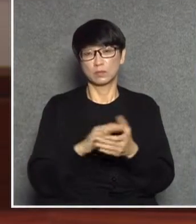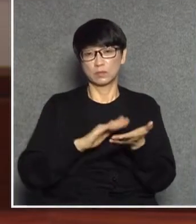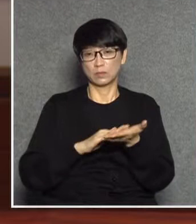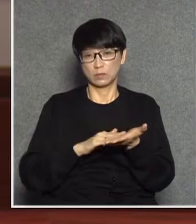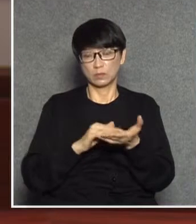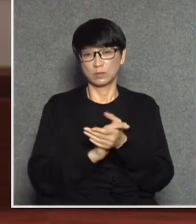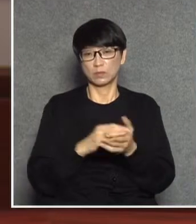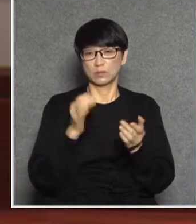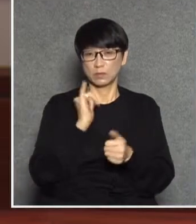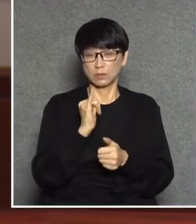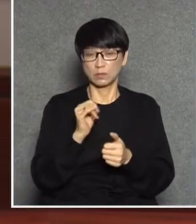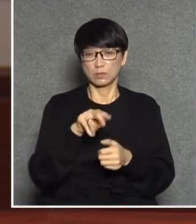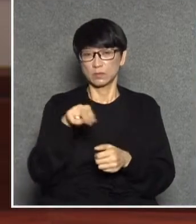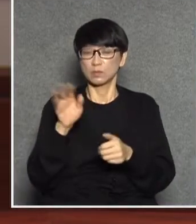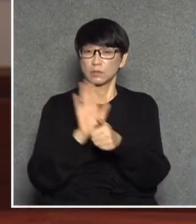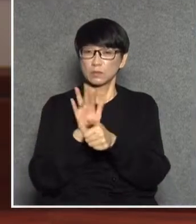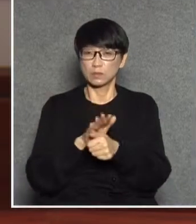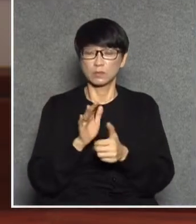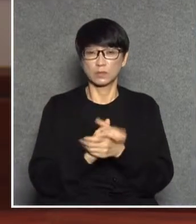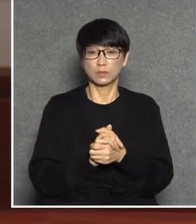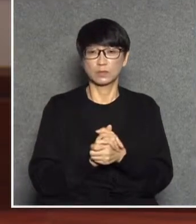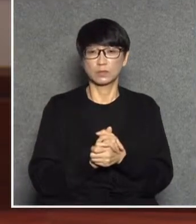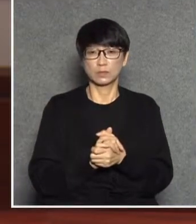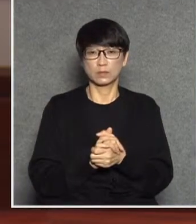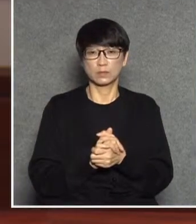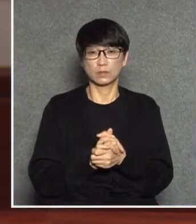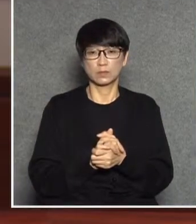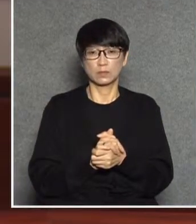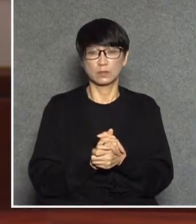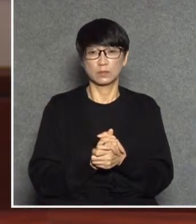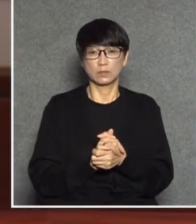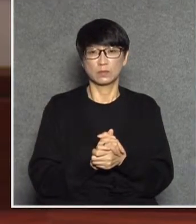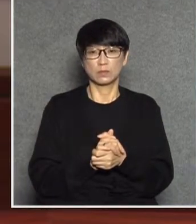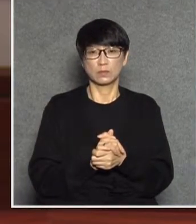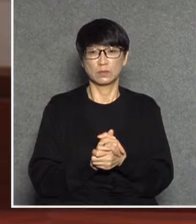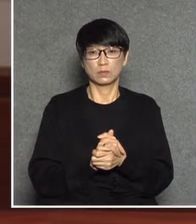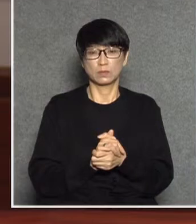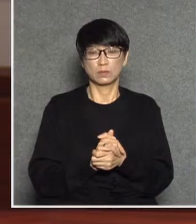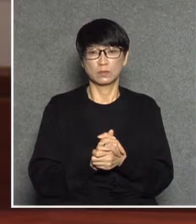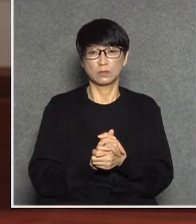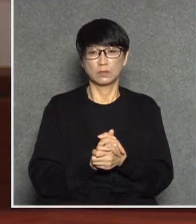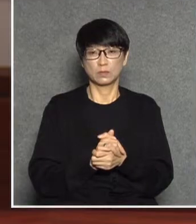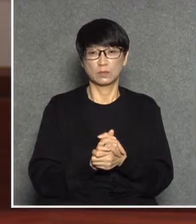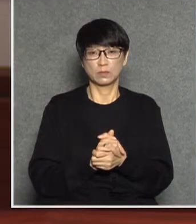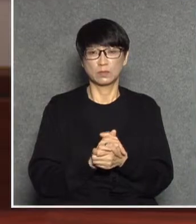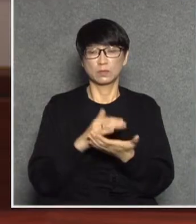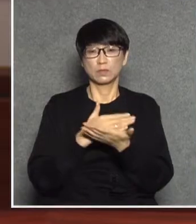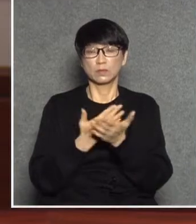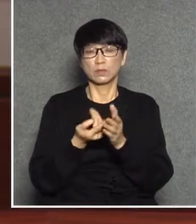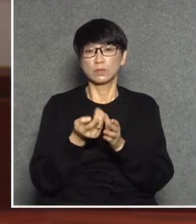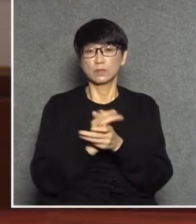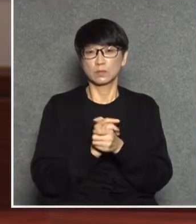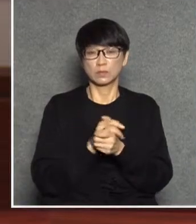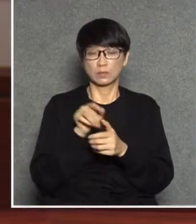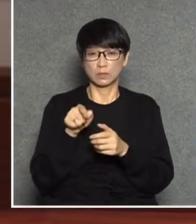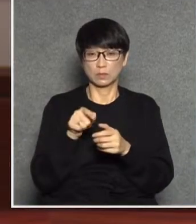罪證出嚟，先揾你哋協助。竟然間調翻轉頭要我提供喎，咁即係而家你哋轉介有咩意思咧？所以即係依啲